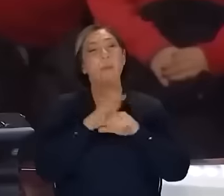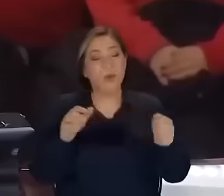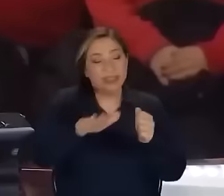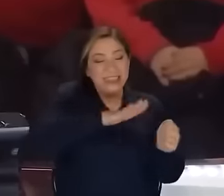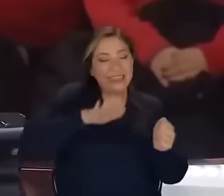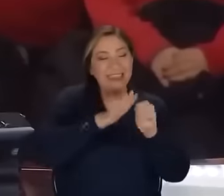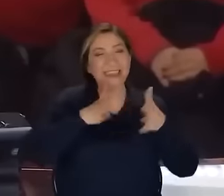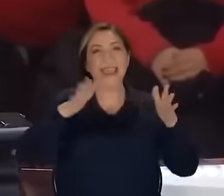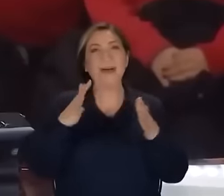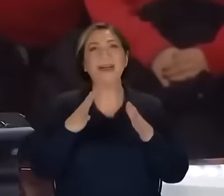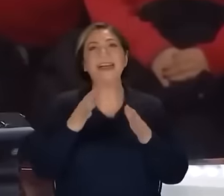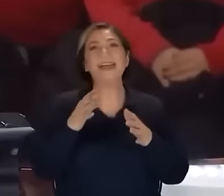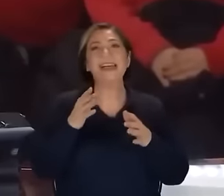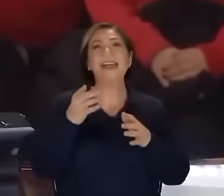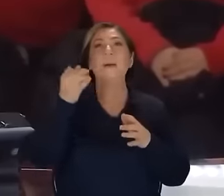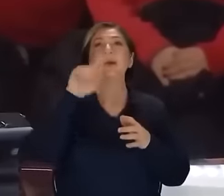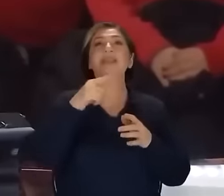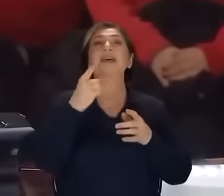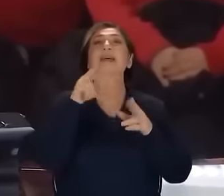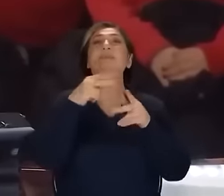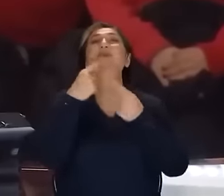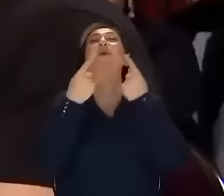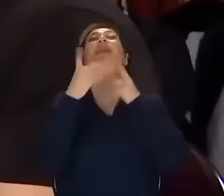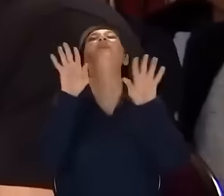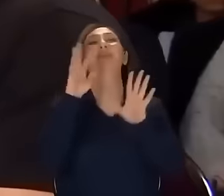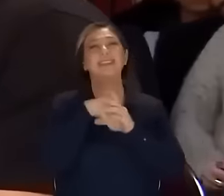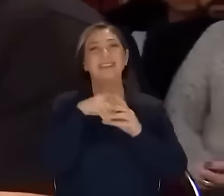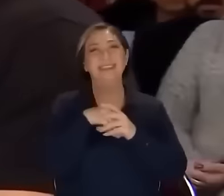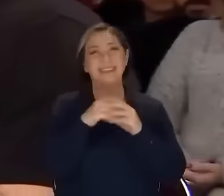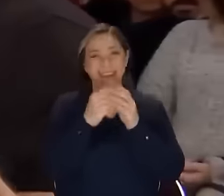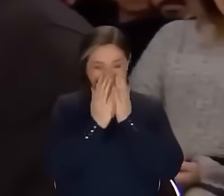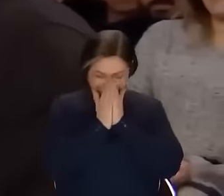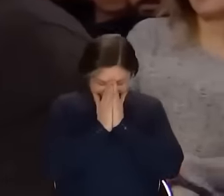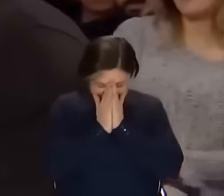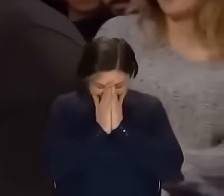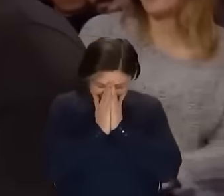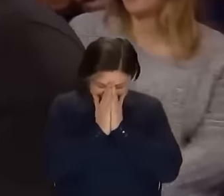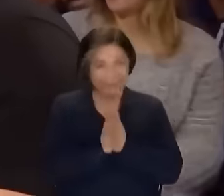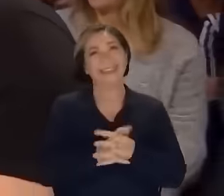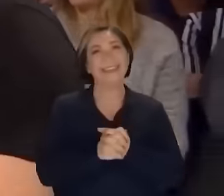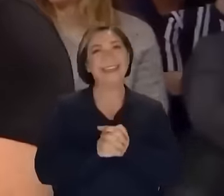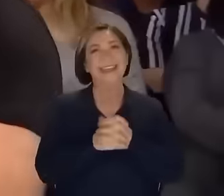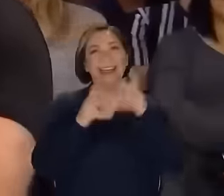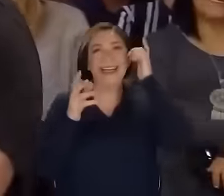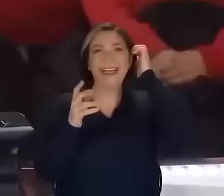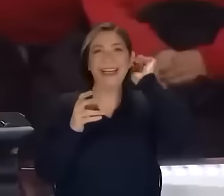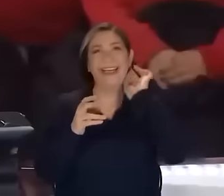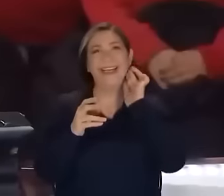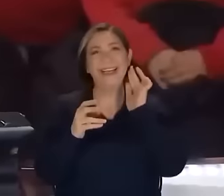Bunu? Hani başka işi... bir şekilde ifade edilemeyeceği için. Tabii. Buradan sevenlerimiz.